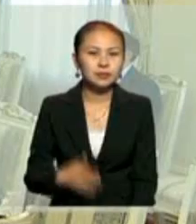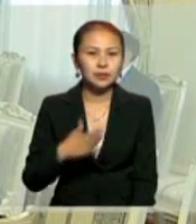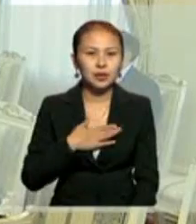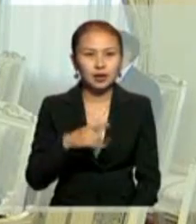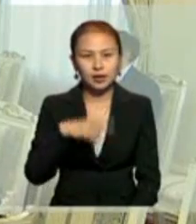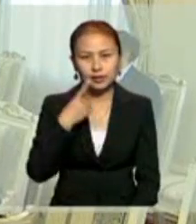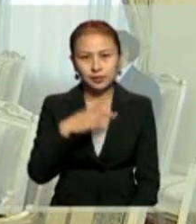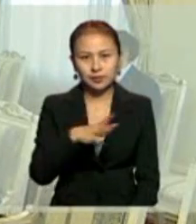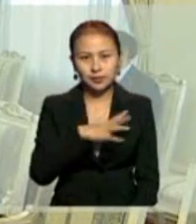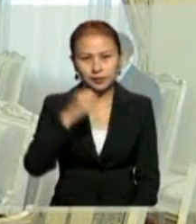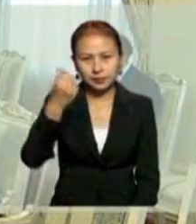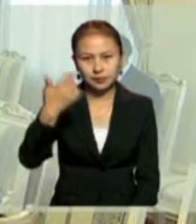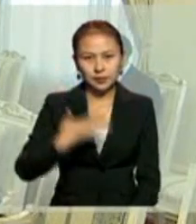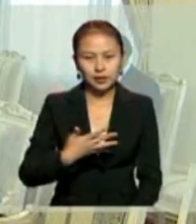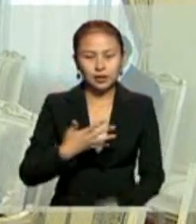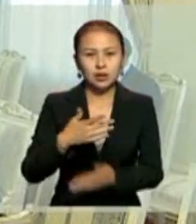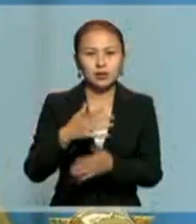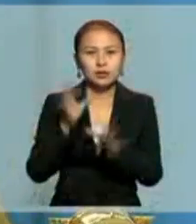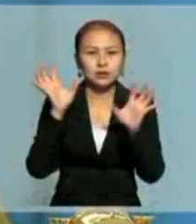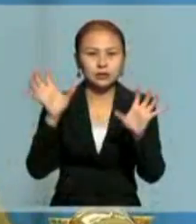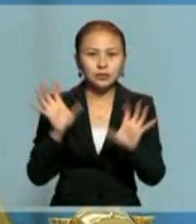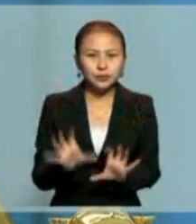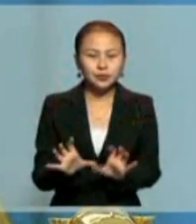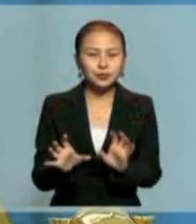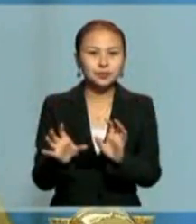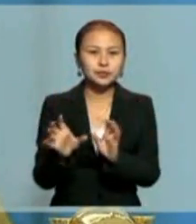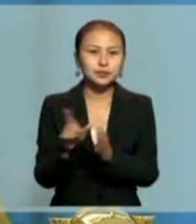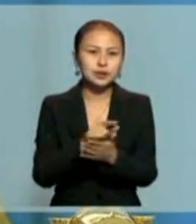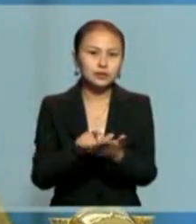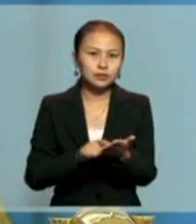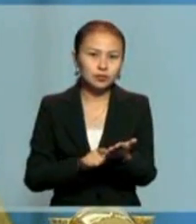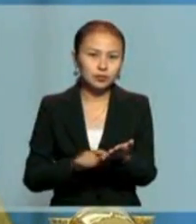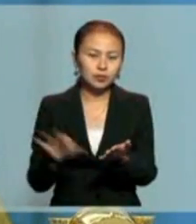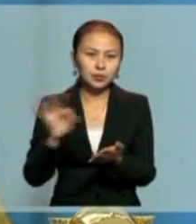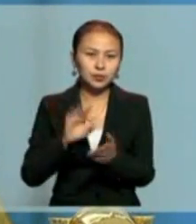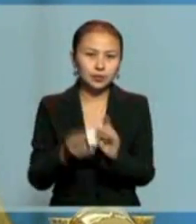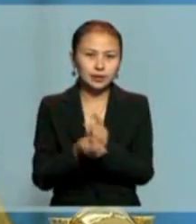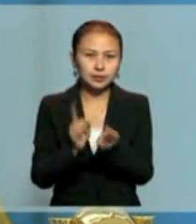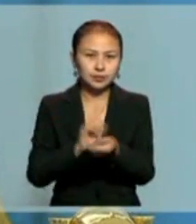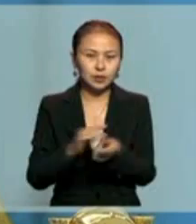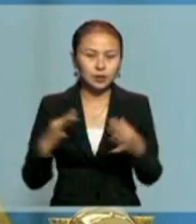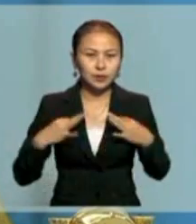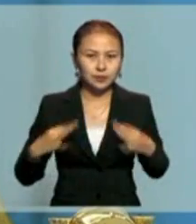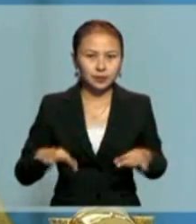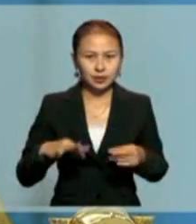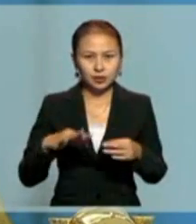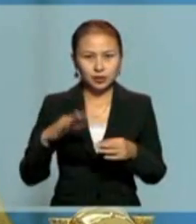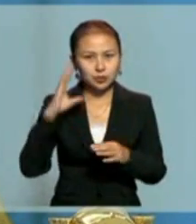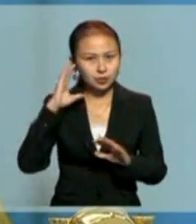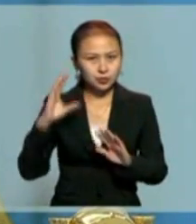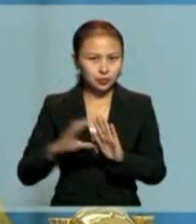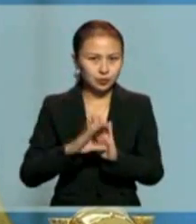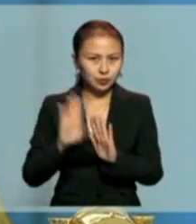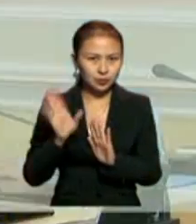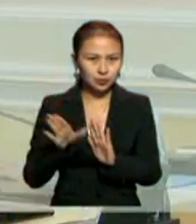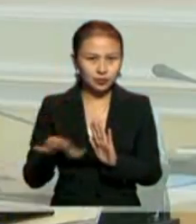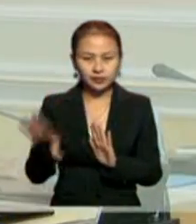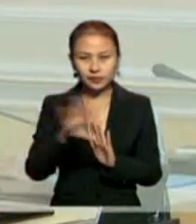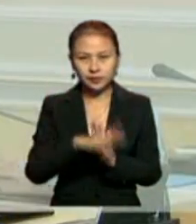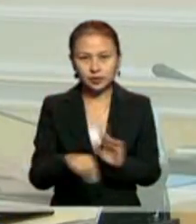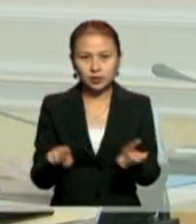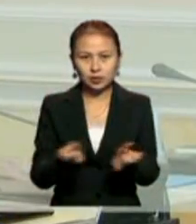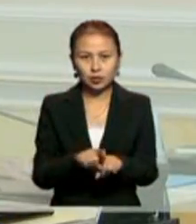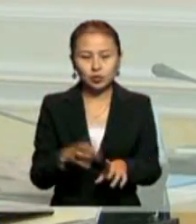жаңа 5 институционалдық реформаның дайындау барысын алдын ала тыңдайтын боламыз. Әлі алдымызда